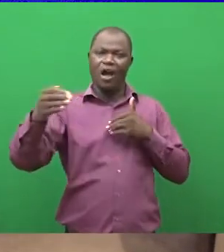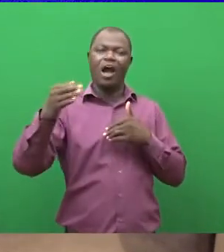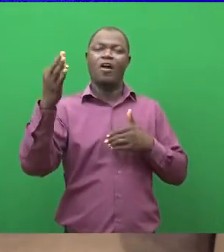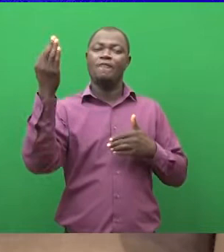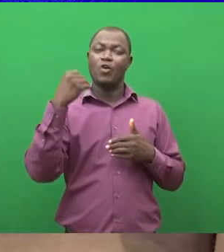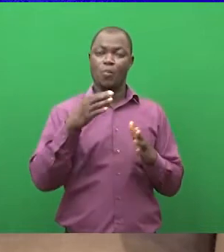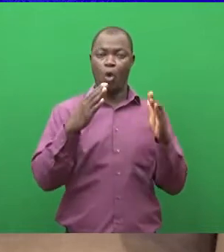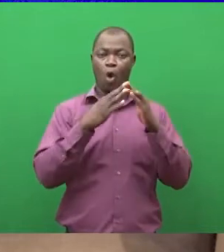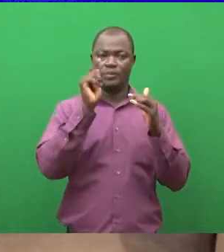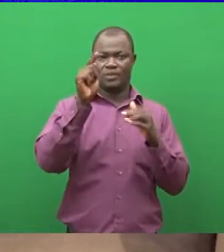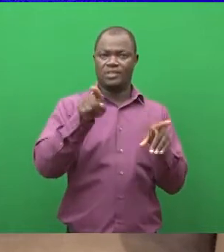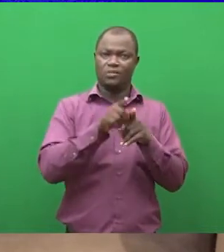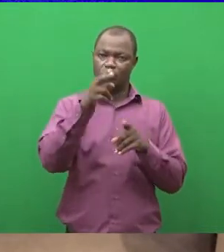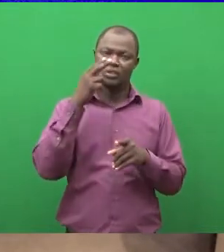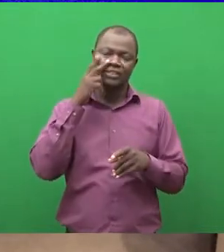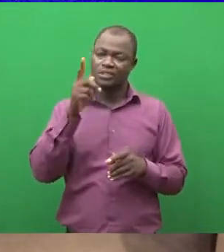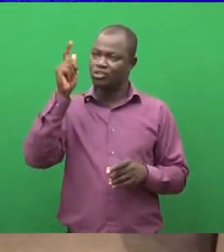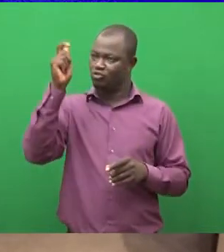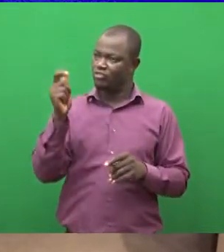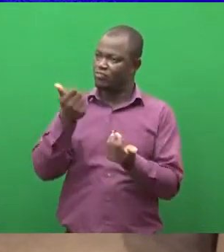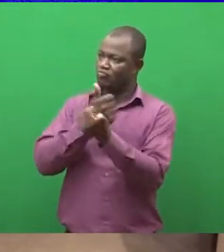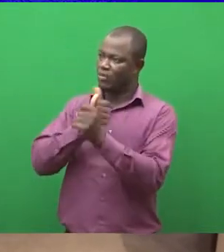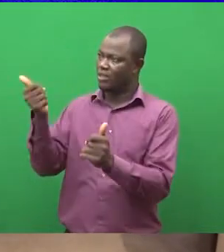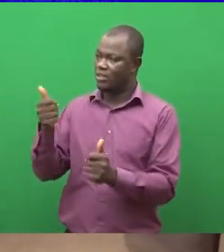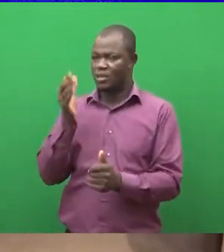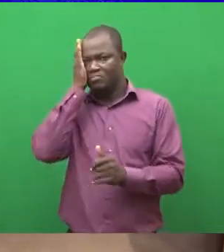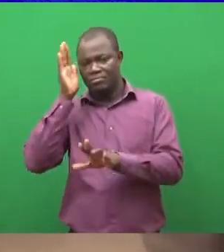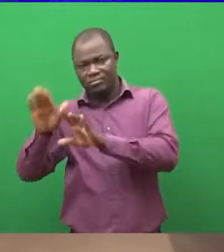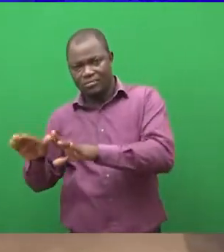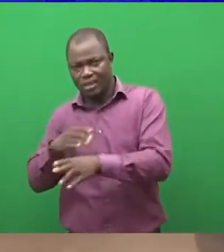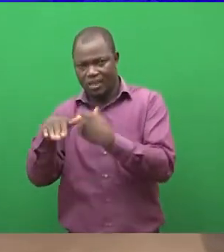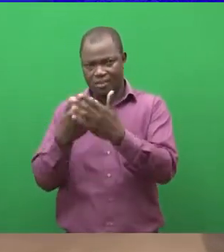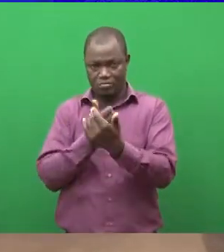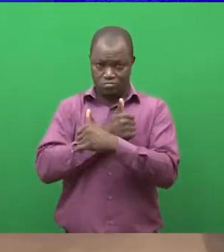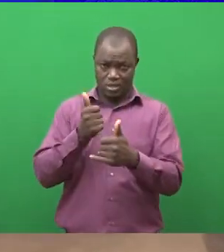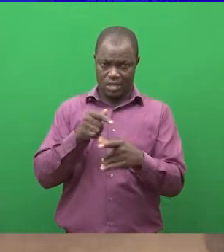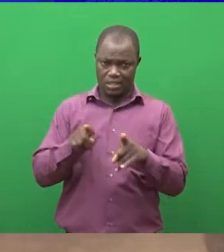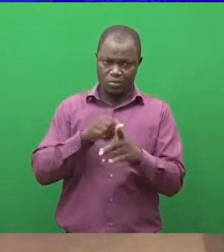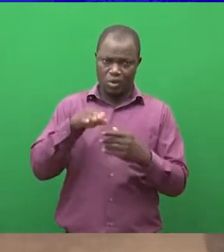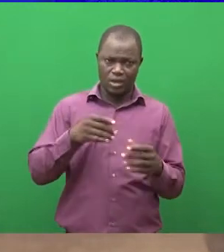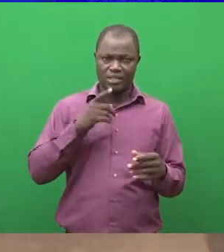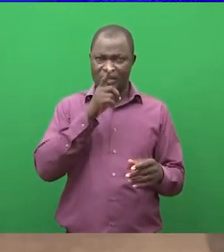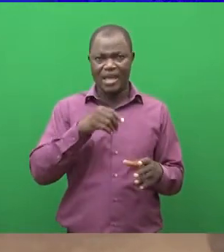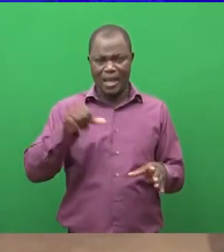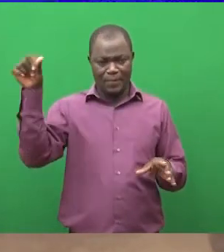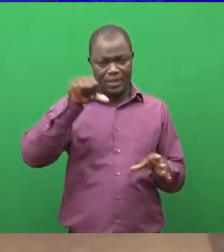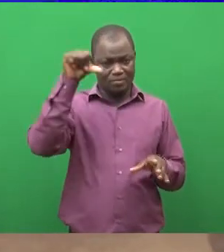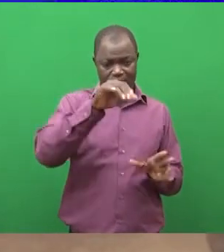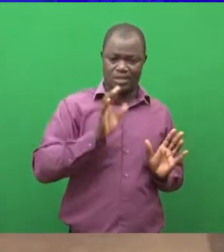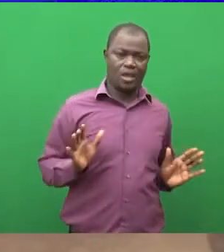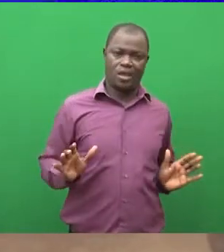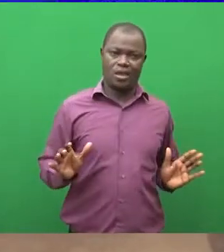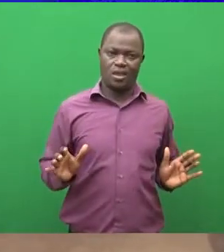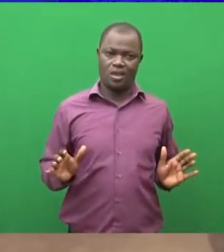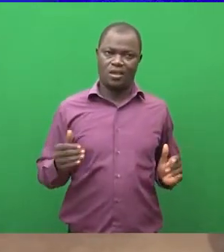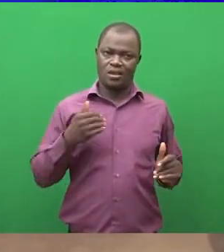Unenge uchinyatsowana zvimbudzi zvakanyatsokodzera, mibhedha yakanyatsokodzera pane kunge tichishanda. Handisi kuti zvakashata kunorara muclassroom kana